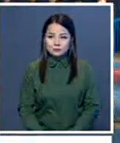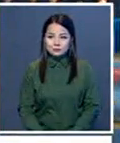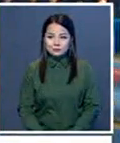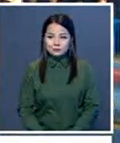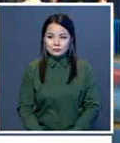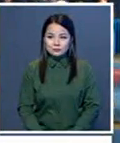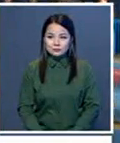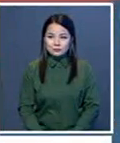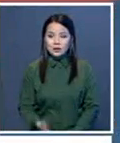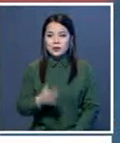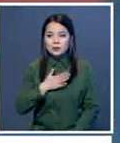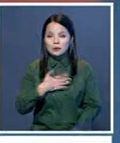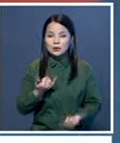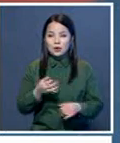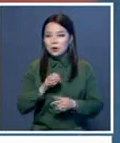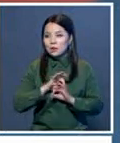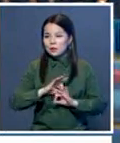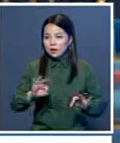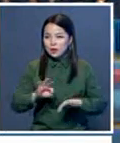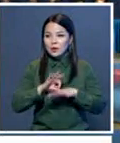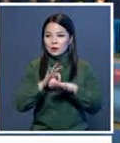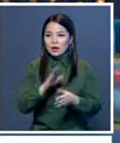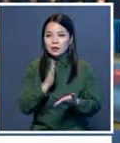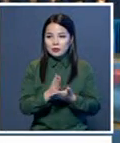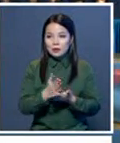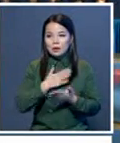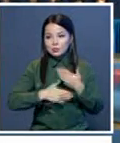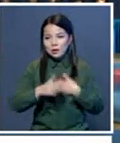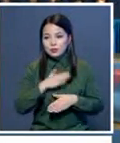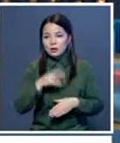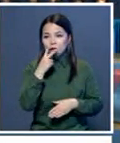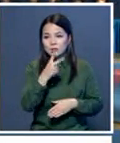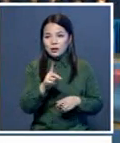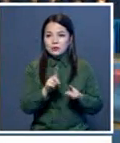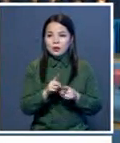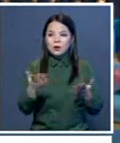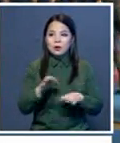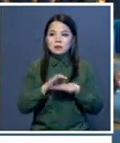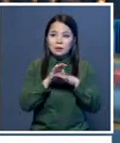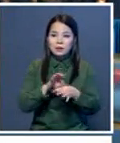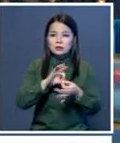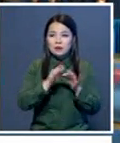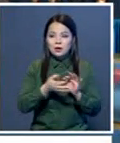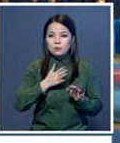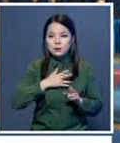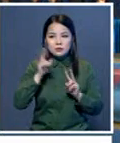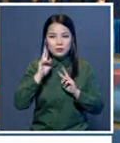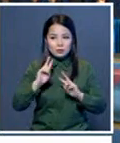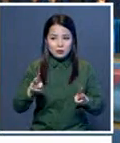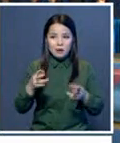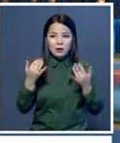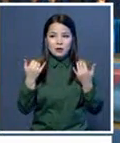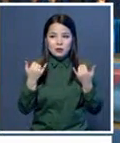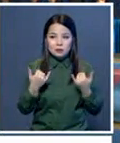Бүгін жарыс күшті өтіп жатыр. Мен негізі таэквондодан білмегенмін, не істейді, қалай тебеді дегендерді білмедім.